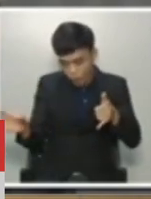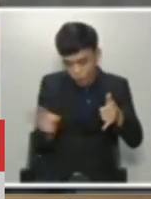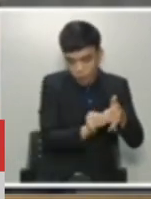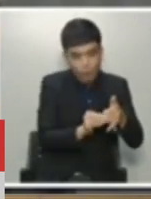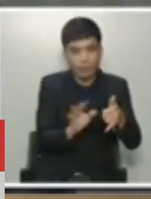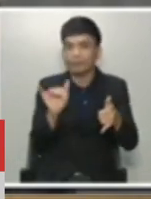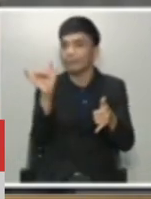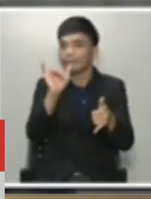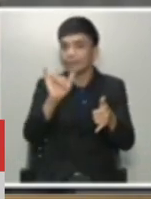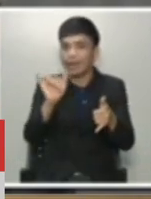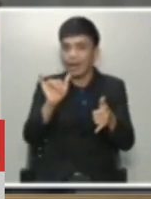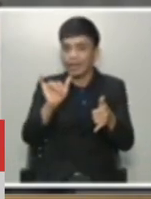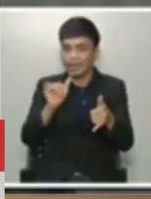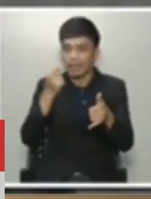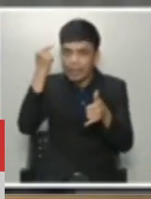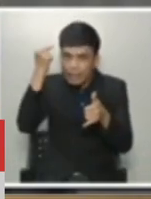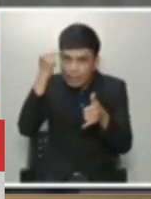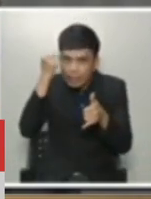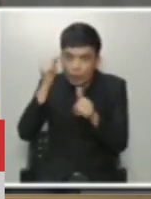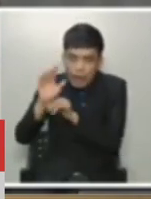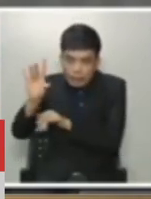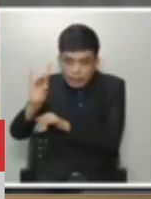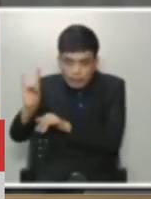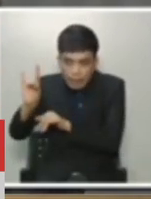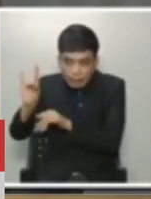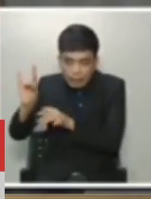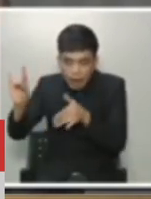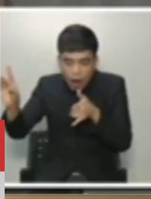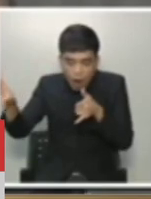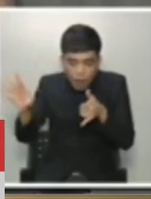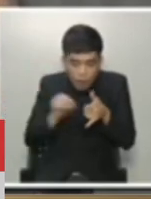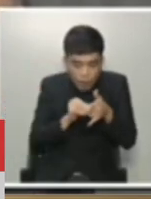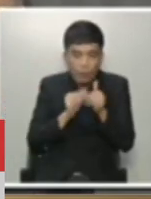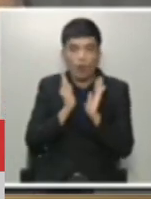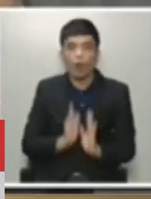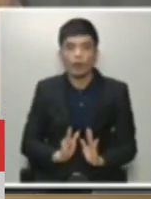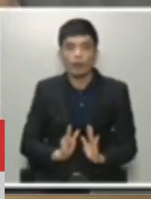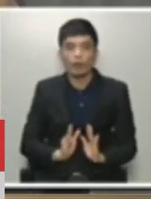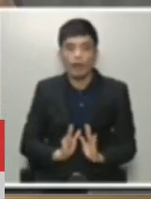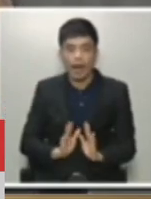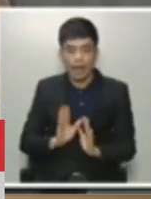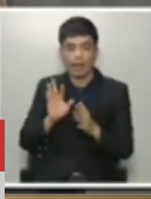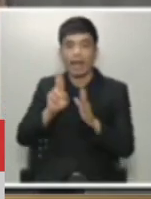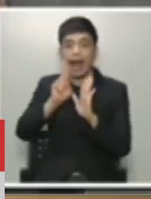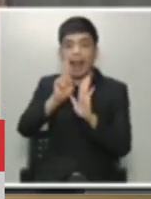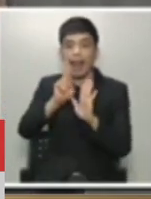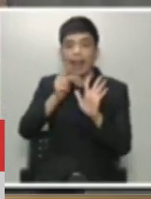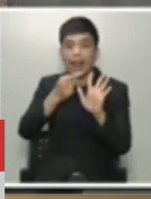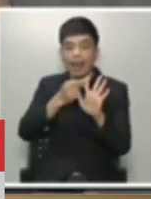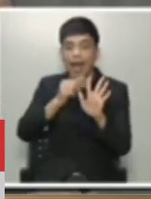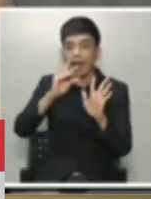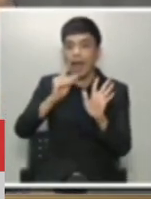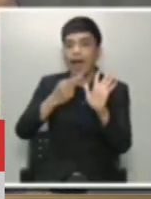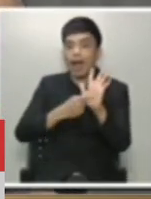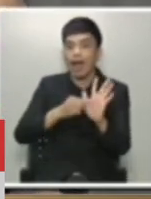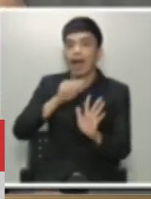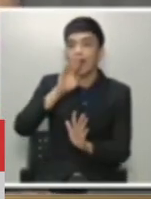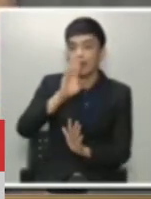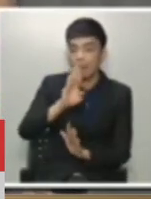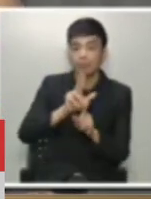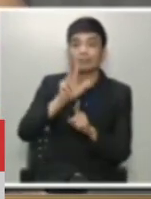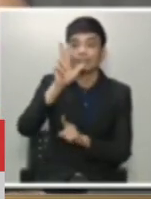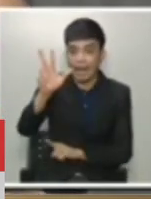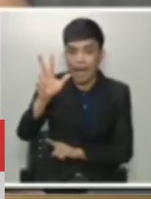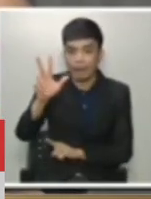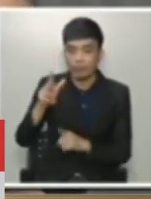ยังสันนิษฐานว่าติดมาจากสัตว์อยู่ประกาศเป็นระดับ3แต่ขณะนี้หลักฐานชัดเจนครับติด